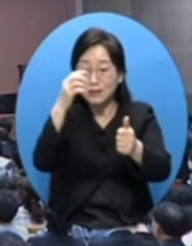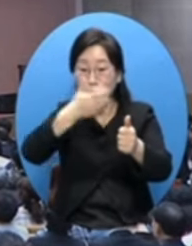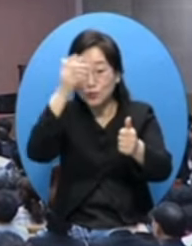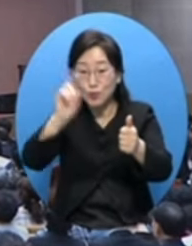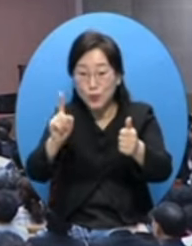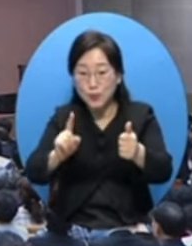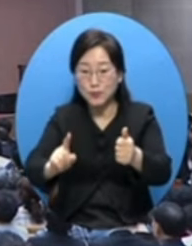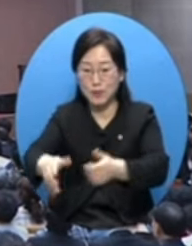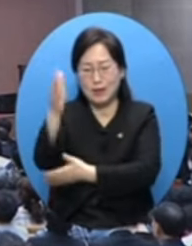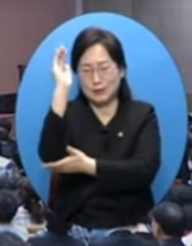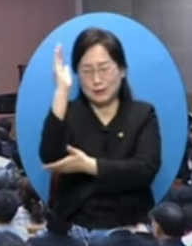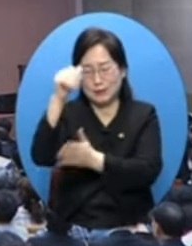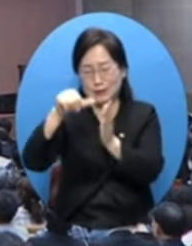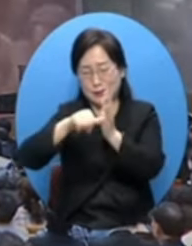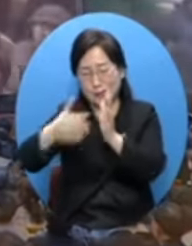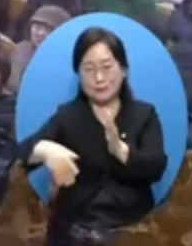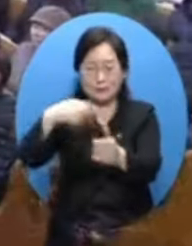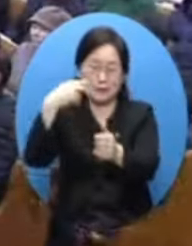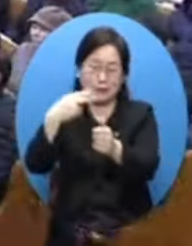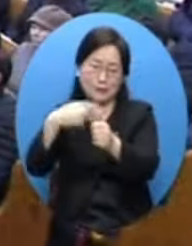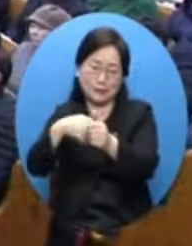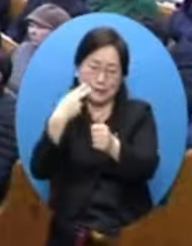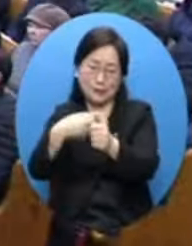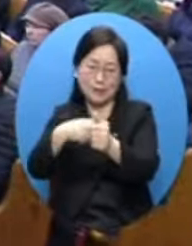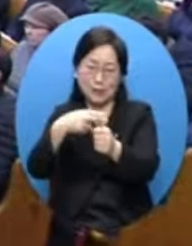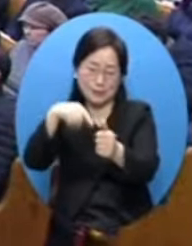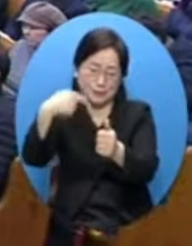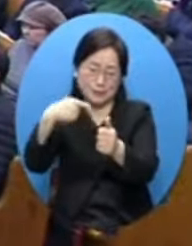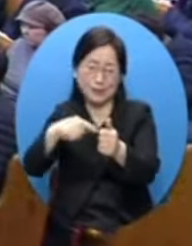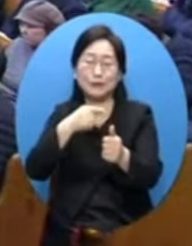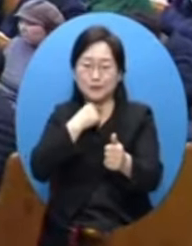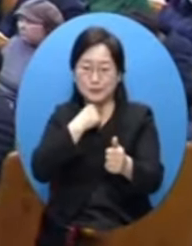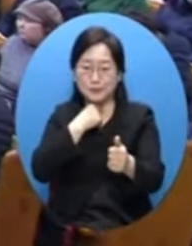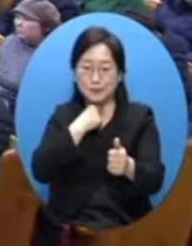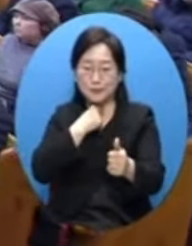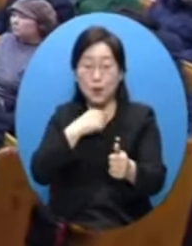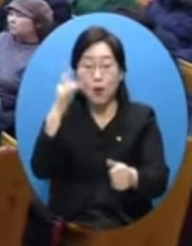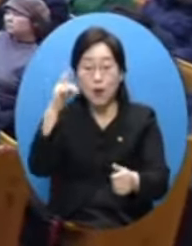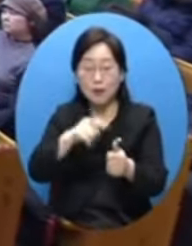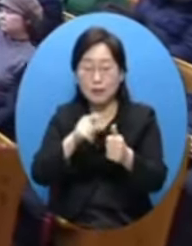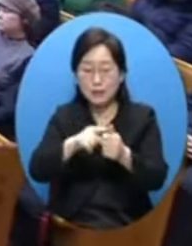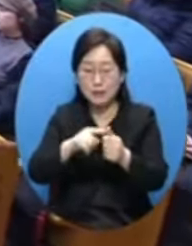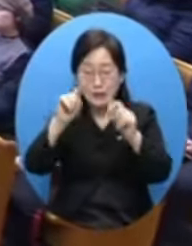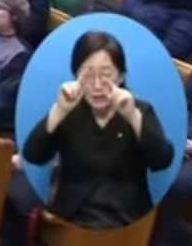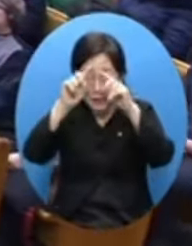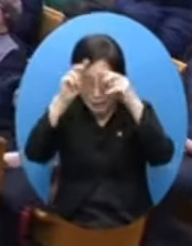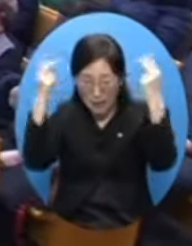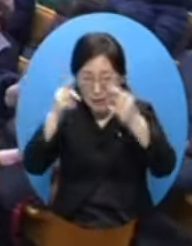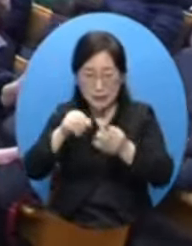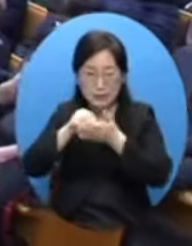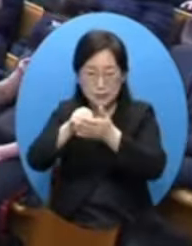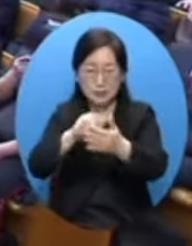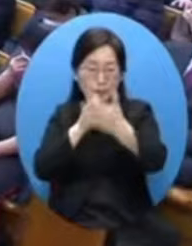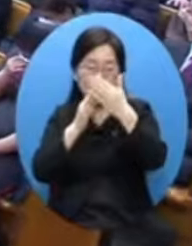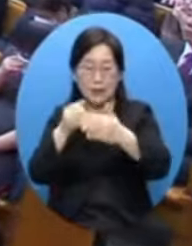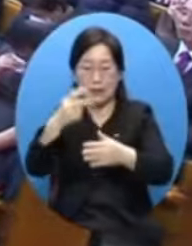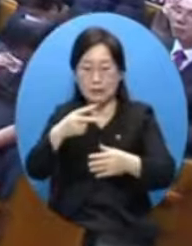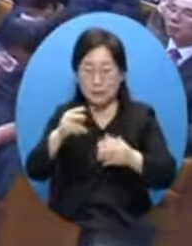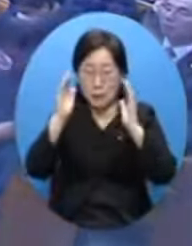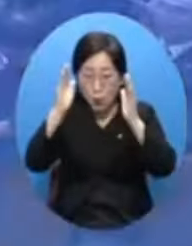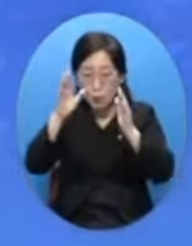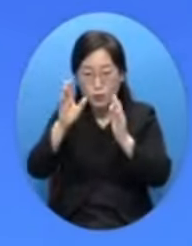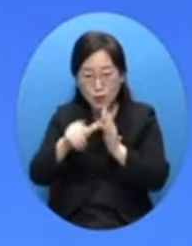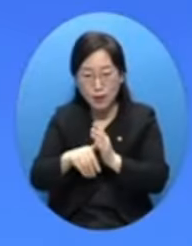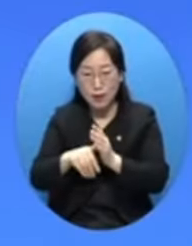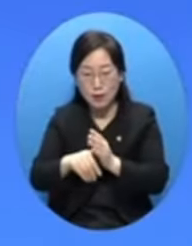그가 재수할 때에 인터넷 강의로 강 강의를 듣다가 한 학원 강사의 연봉을 듣고 야